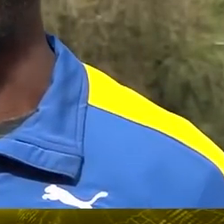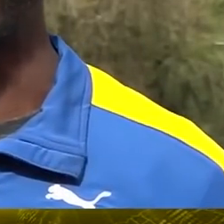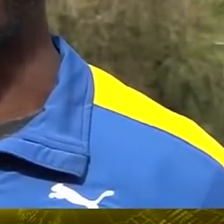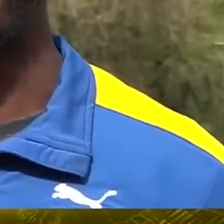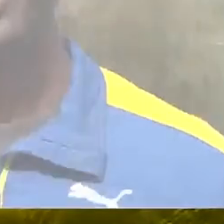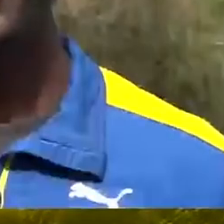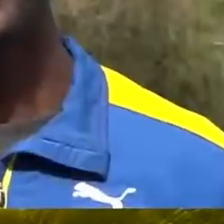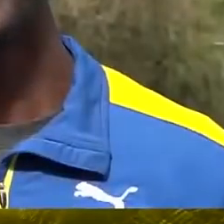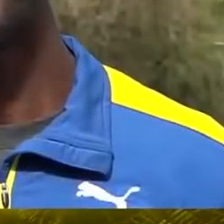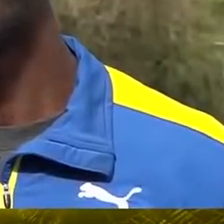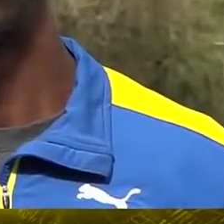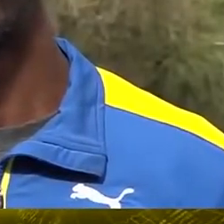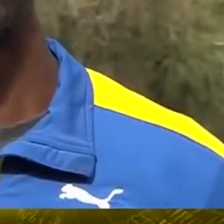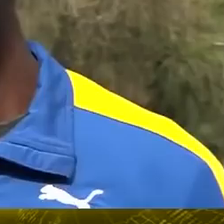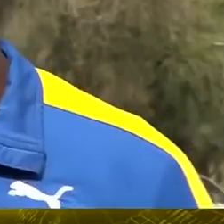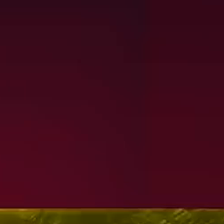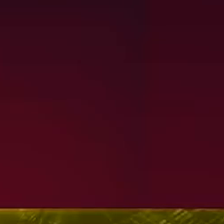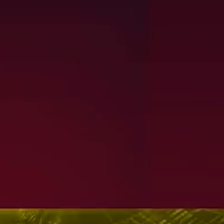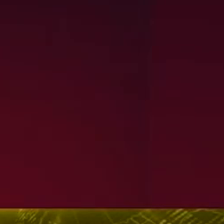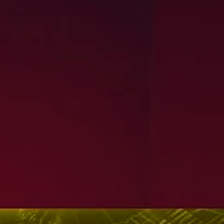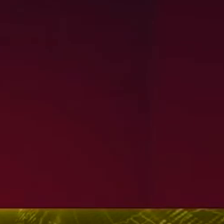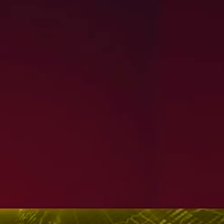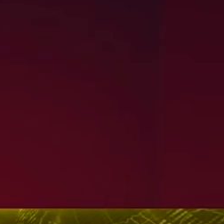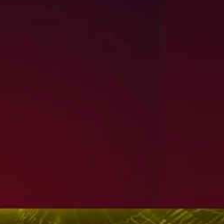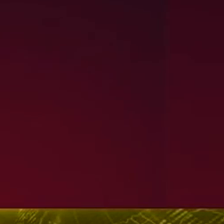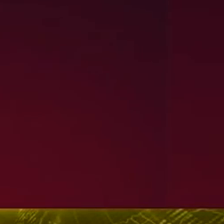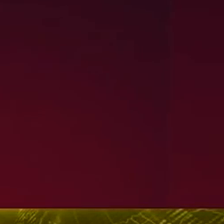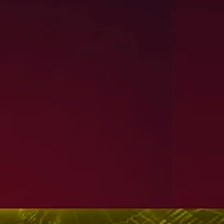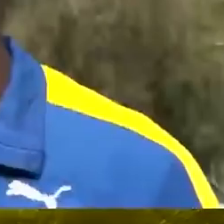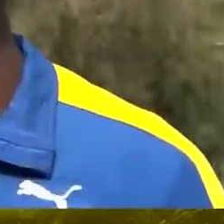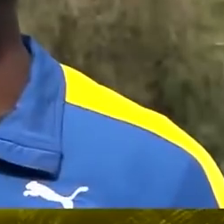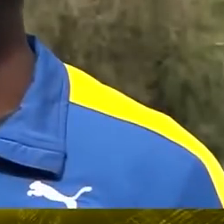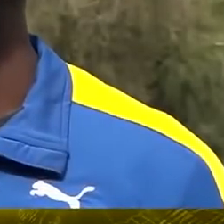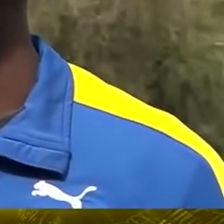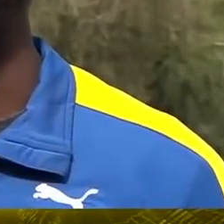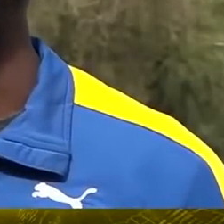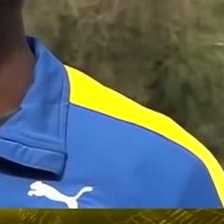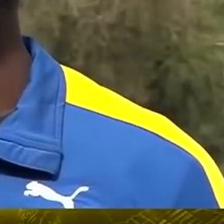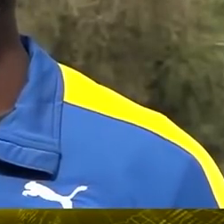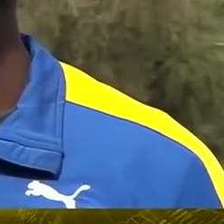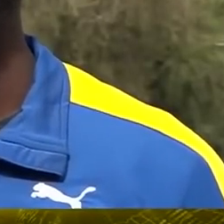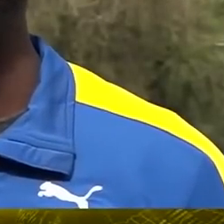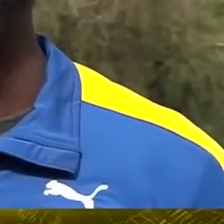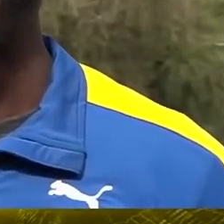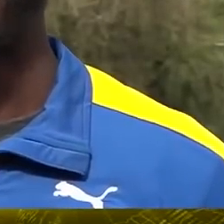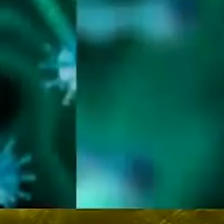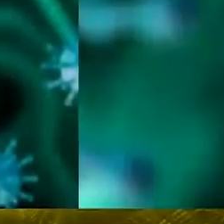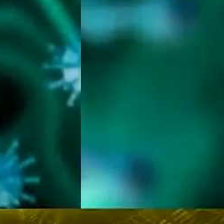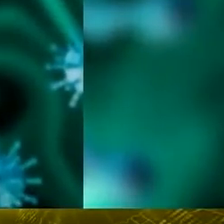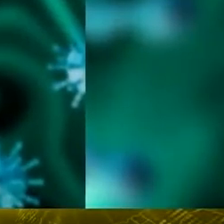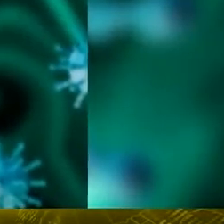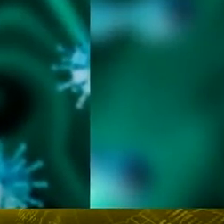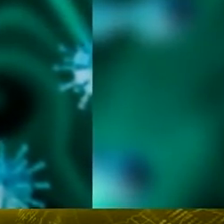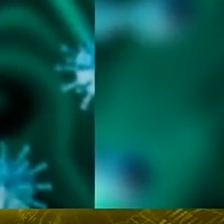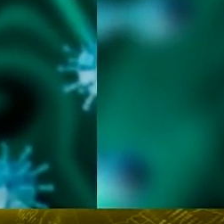نينا يا وانا تسحنت ان هانتي جزائر الحمام زاد في اسنا ونورنا انا قرنهم نسنا لنا ناس